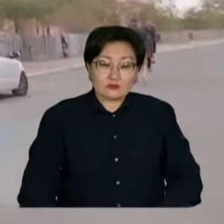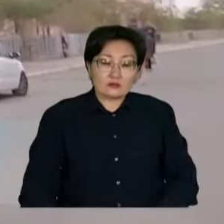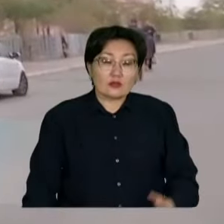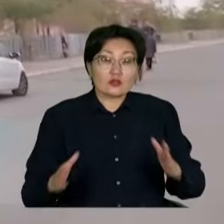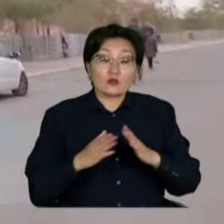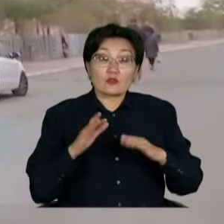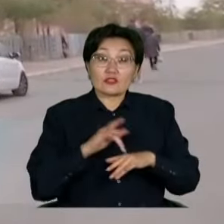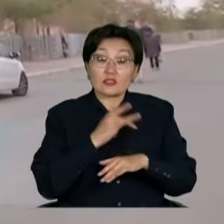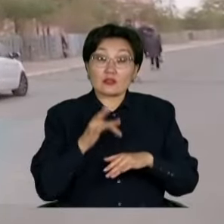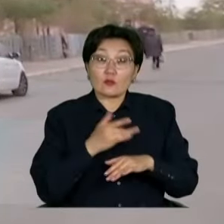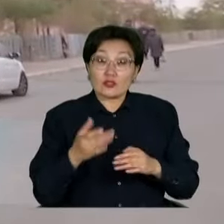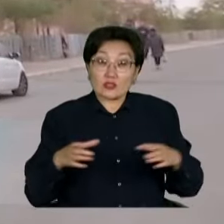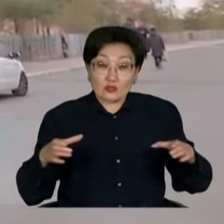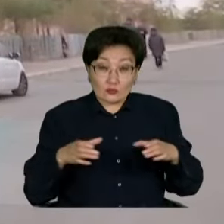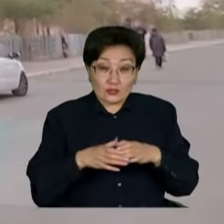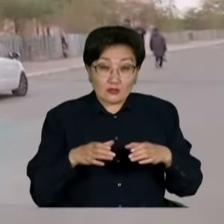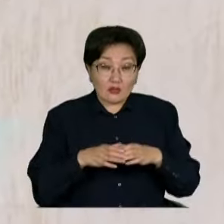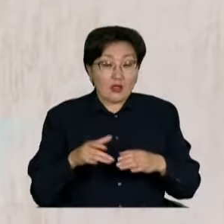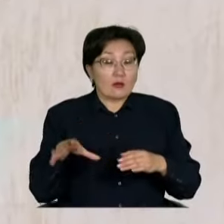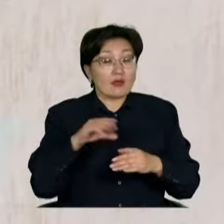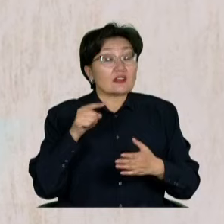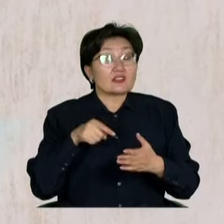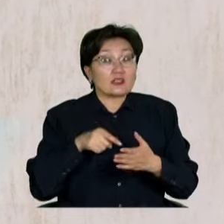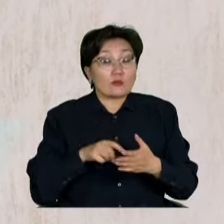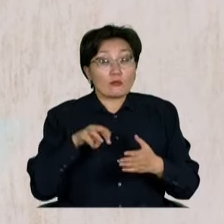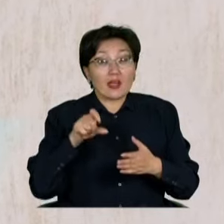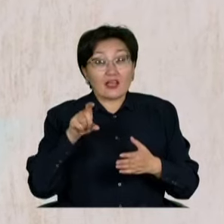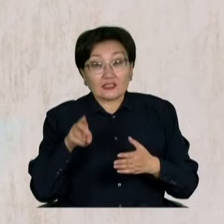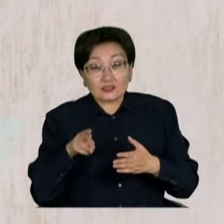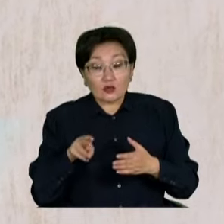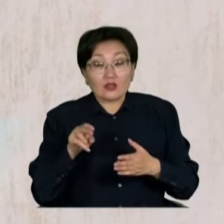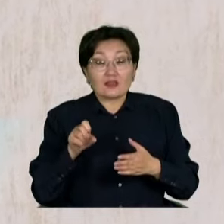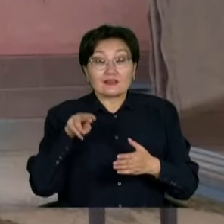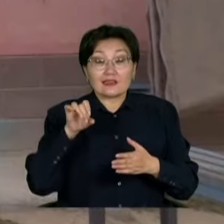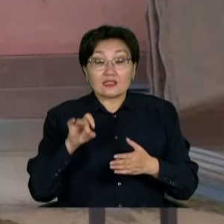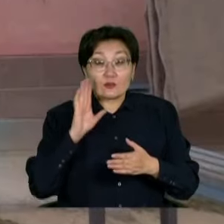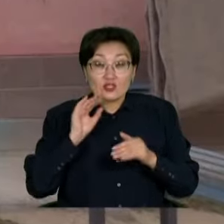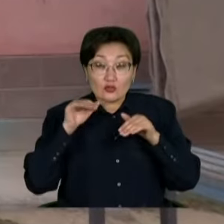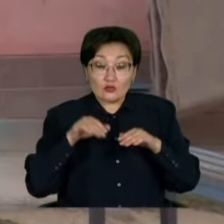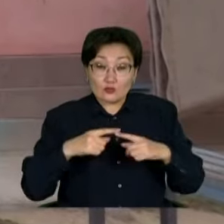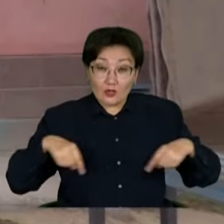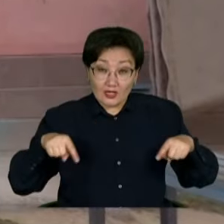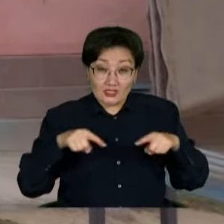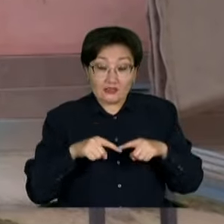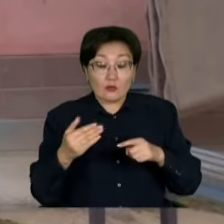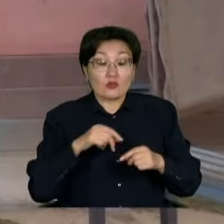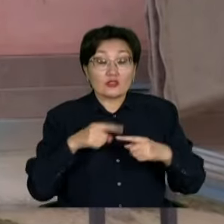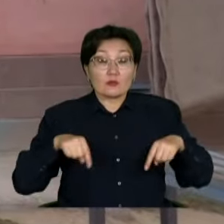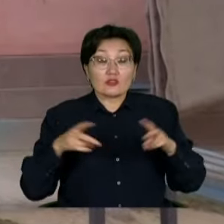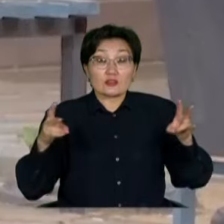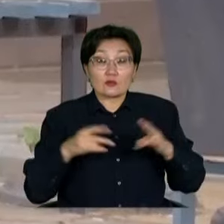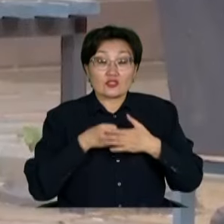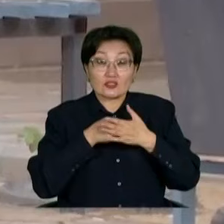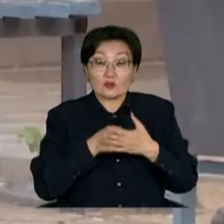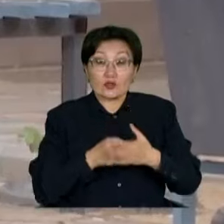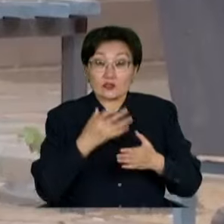қызмет көрсетуші коммуналдық серіктестік бар мәселе маек пен кәсіби жылы су арнасы мекемесінде дейді. Үйге қажетті қысыммен